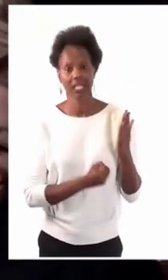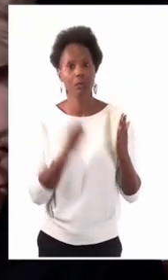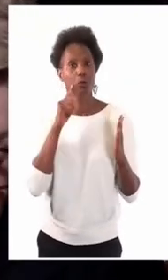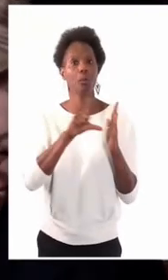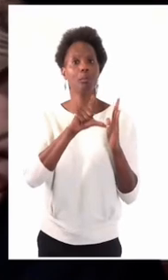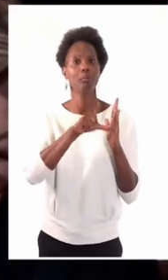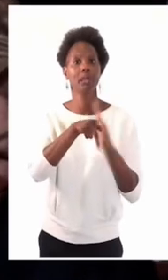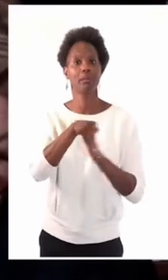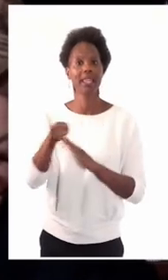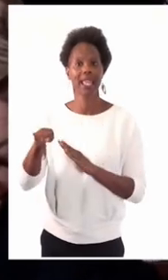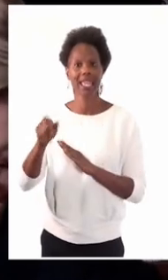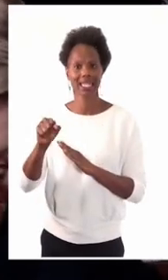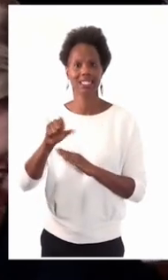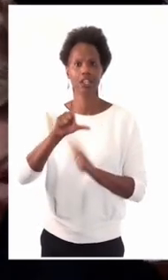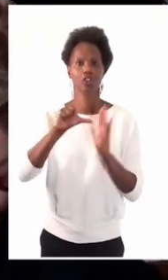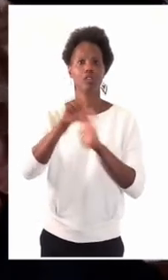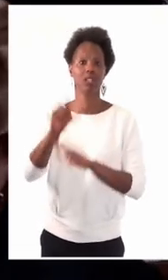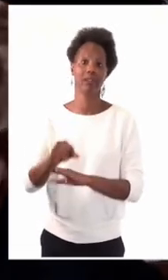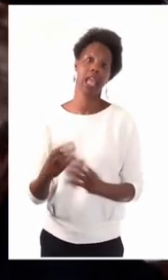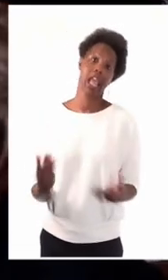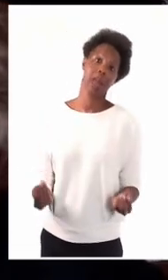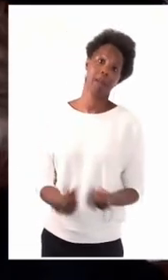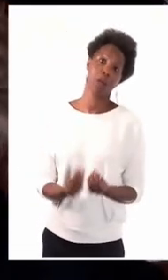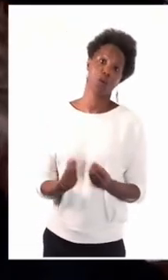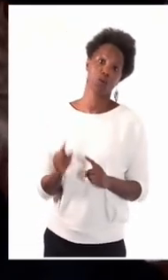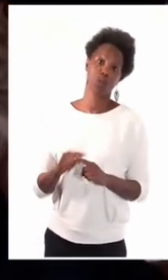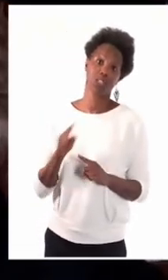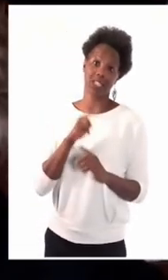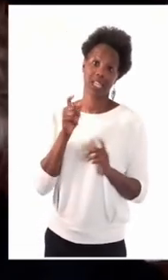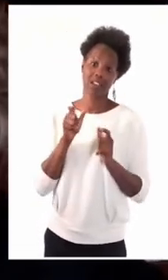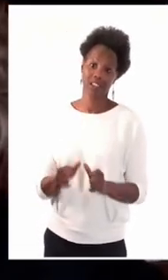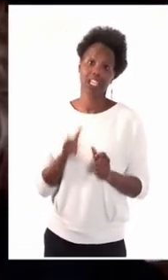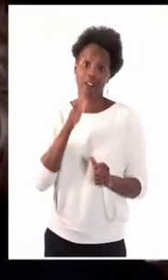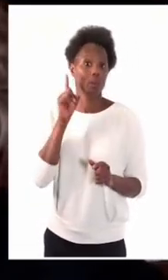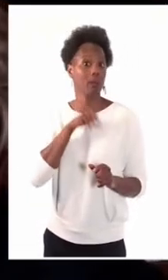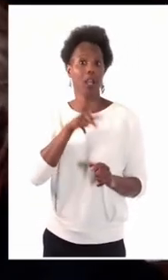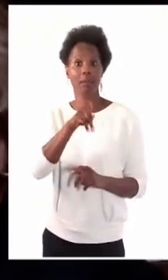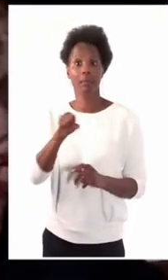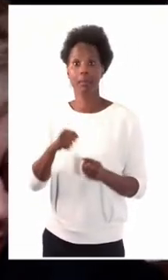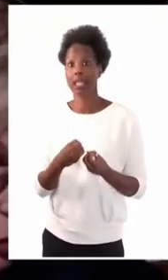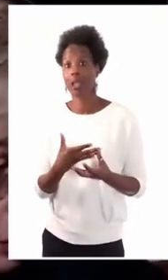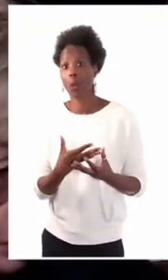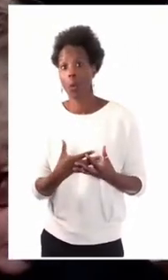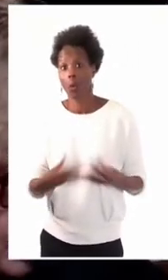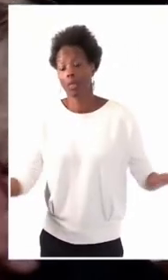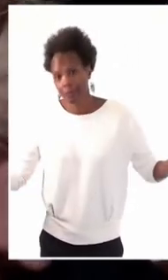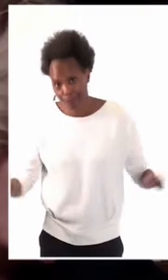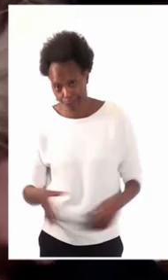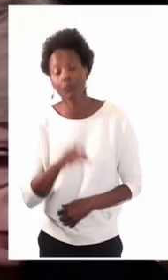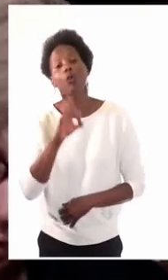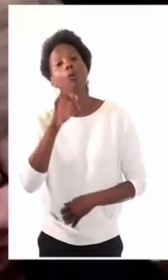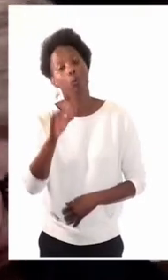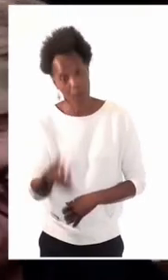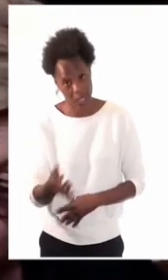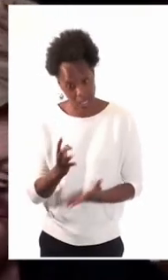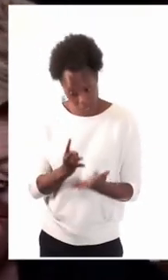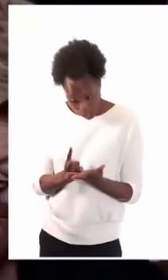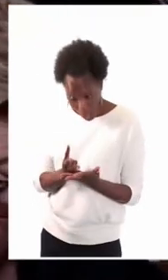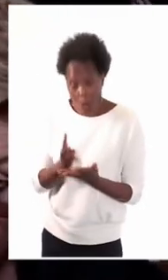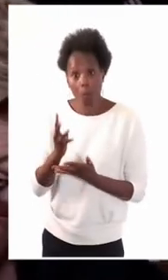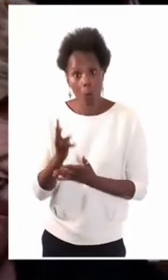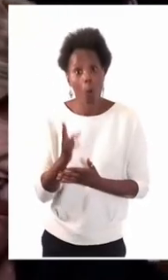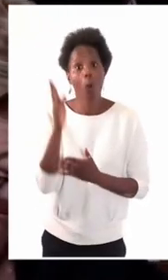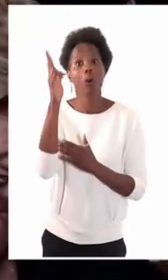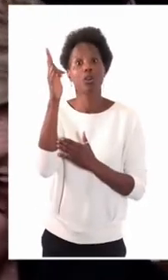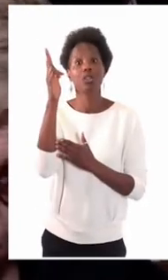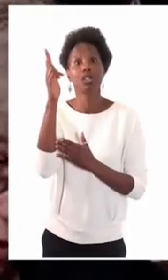détail, mais comme on vous l'a rappelé, on n'a plus accès au PPI. Donc oui, les projets qui sont menés aujourd'hui, qui ont été menés pour beaucoup, sont ceux qui